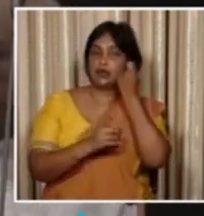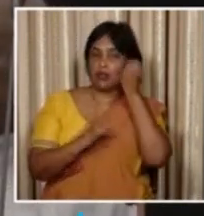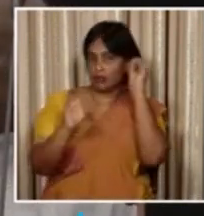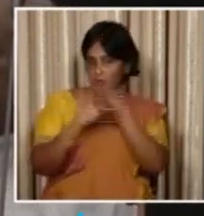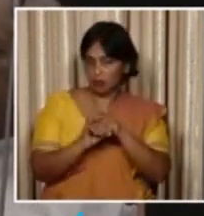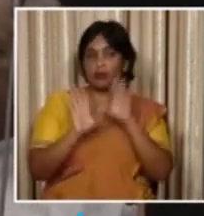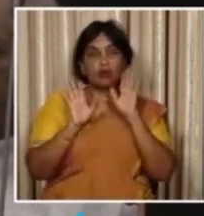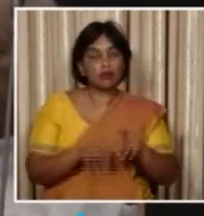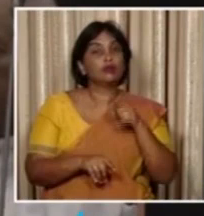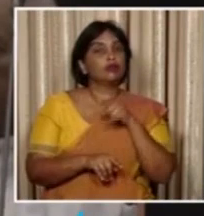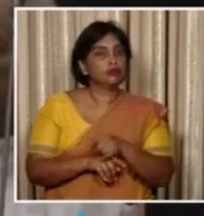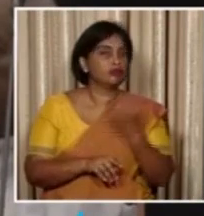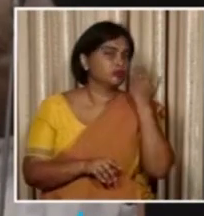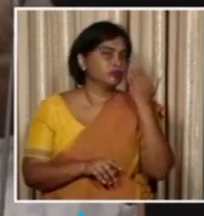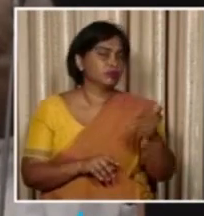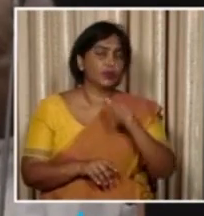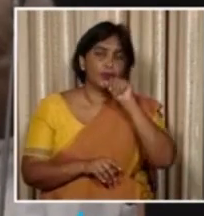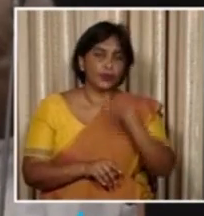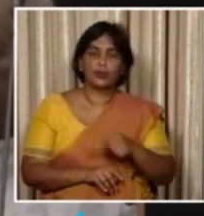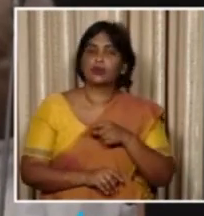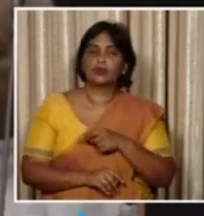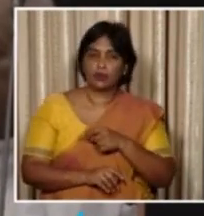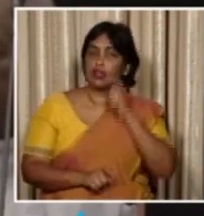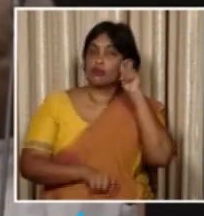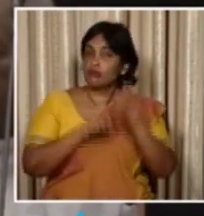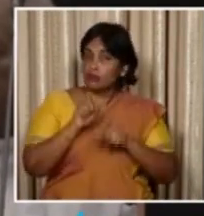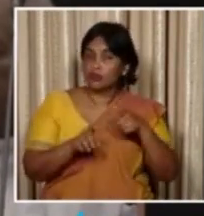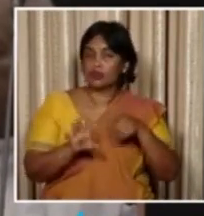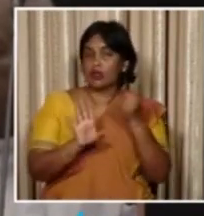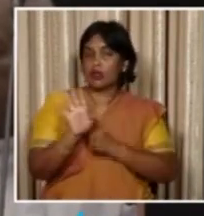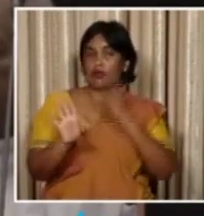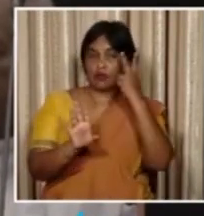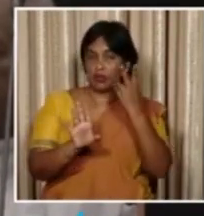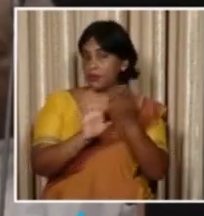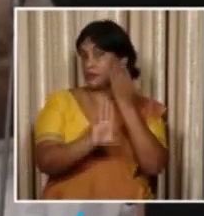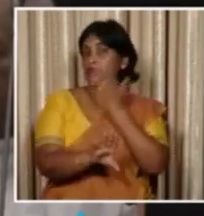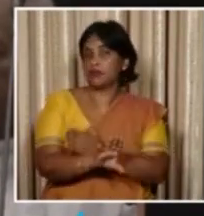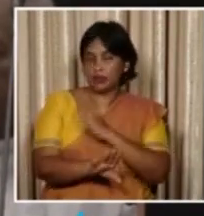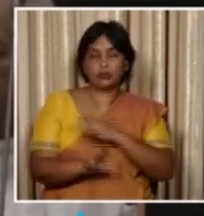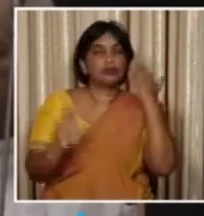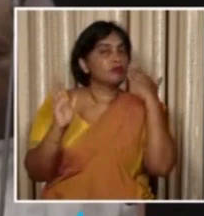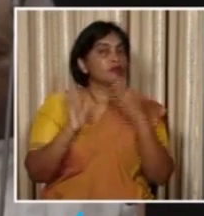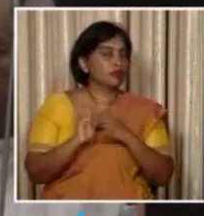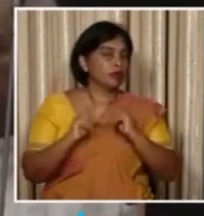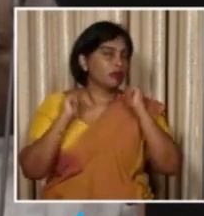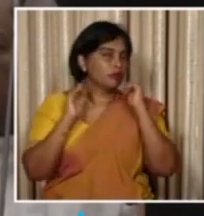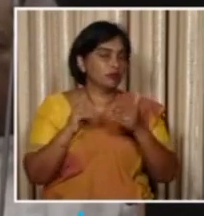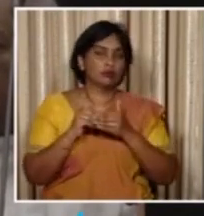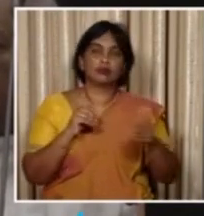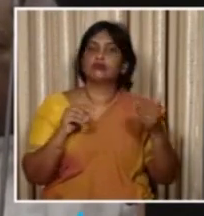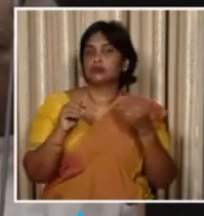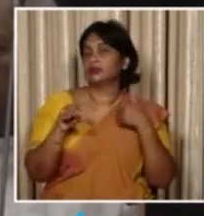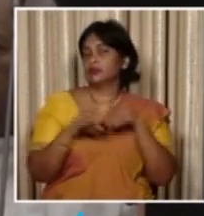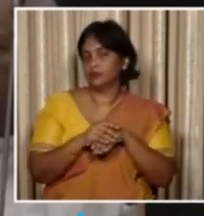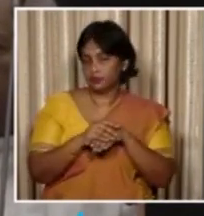තිබුණේ. නමුත් එයින් පිළිබුණු වෙන සත්‍යය තමයි ජනතාව මීට අවුරුදු දෙකකට කලින් සිටි තත්වයට වඩා යහපත් තත්වයක ඉන්නවා